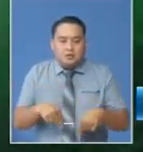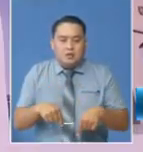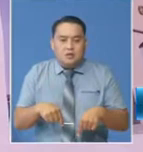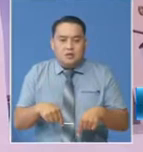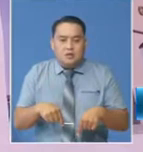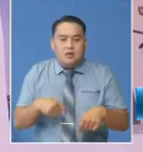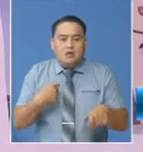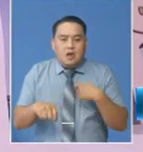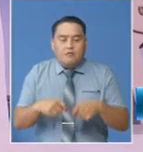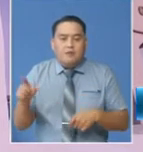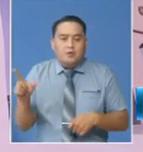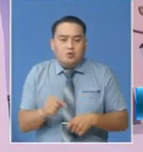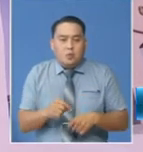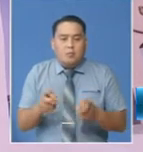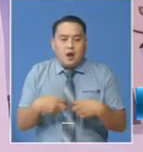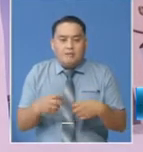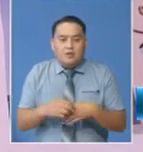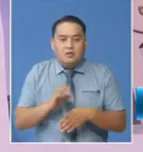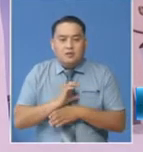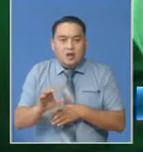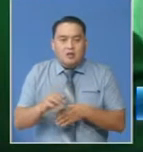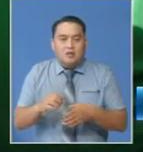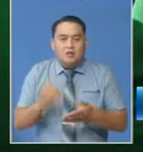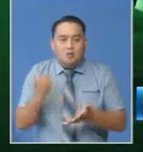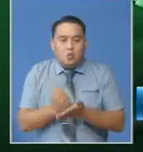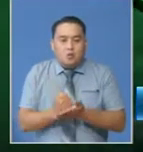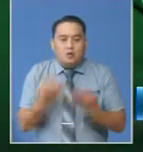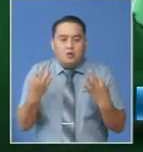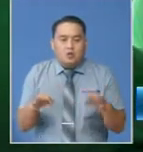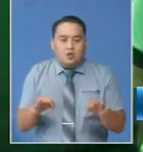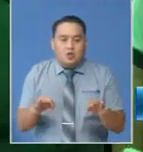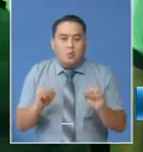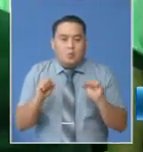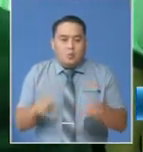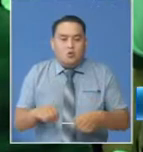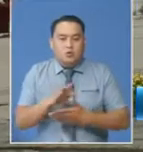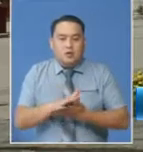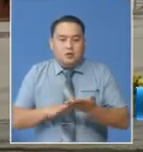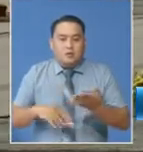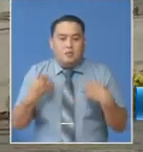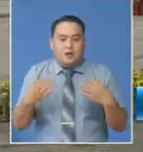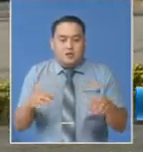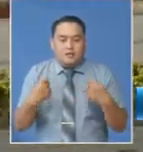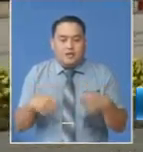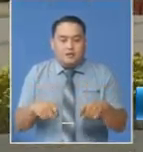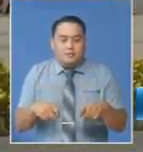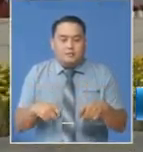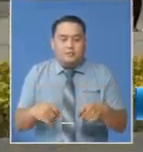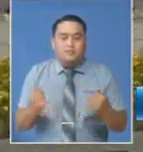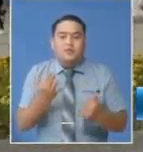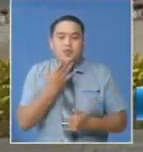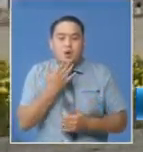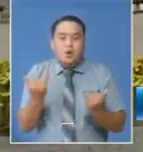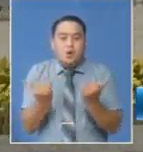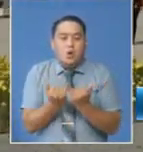То есть товар зашел, партия проверили, выдали сертификат на эту партию и может человек продавать. Побывали зарубежные гости в